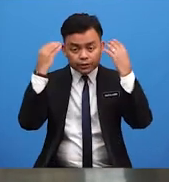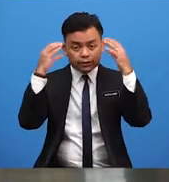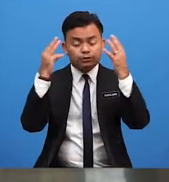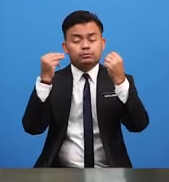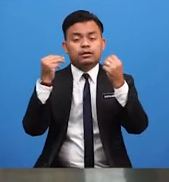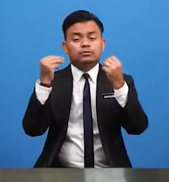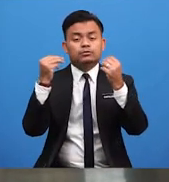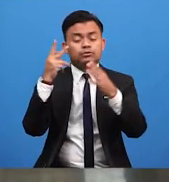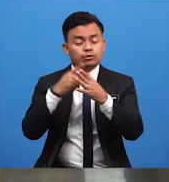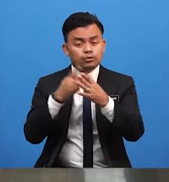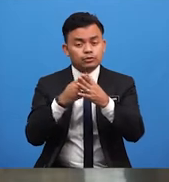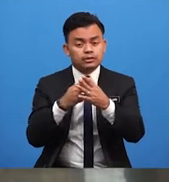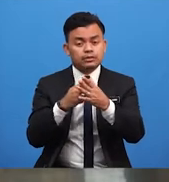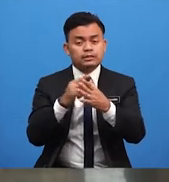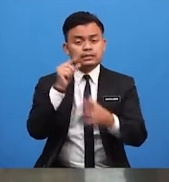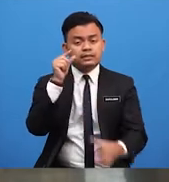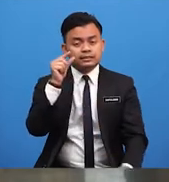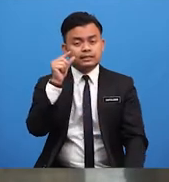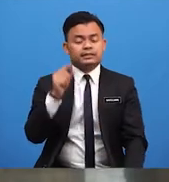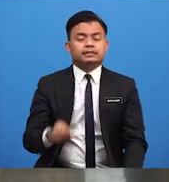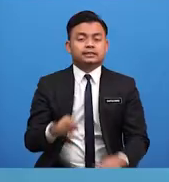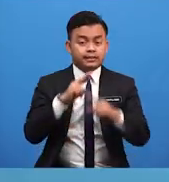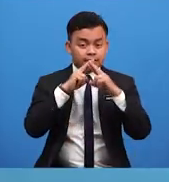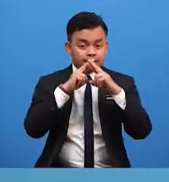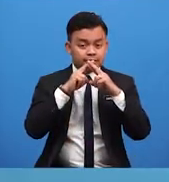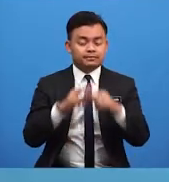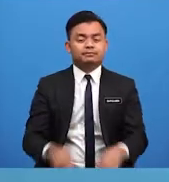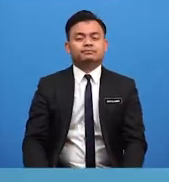untuk menghasilkan sambal yang sedap.